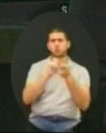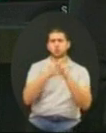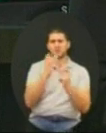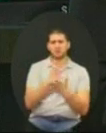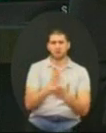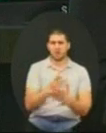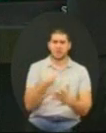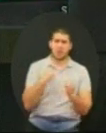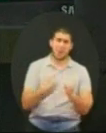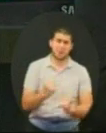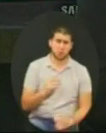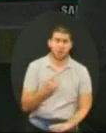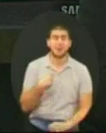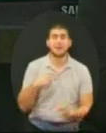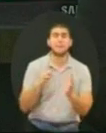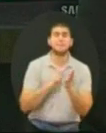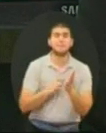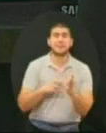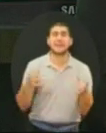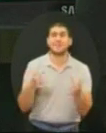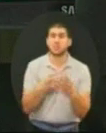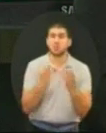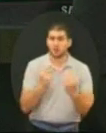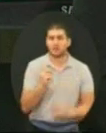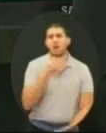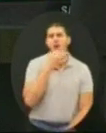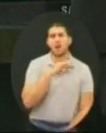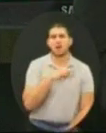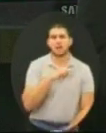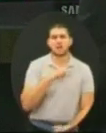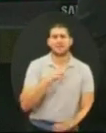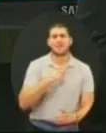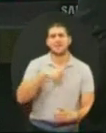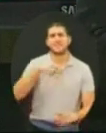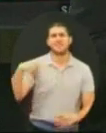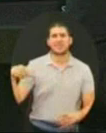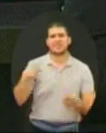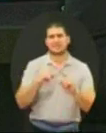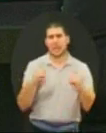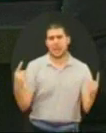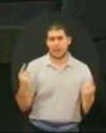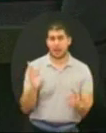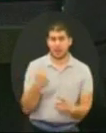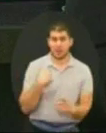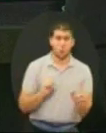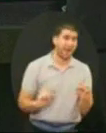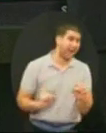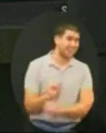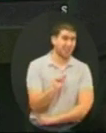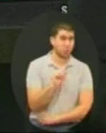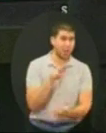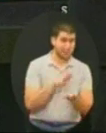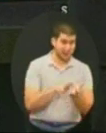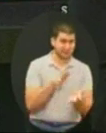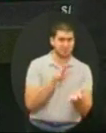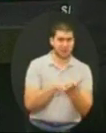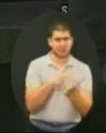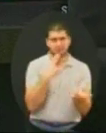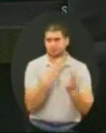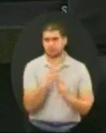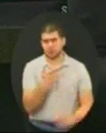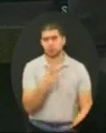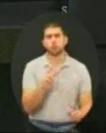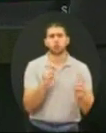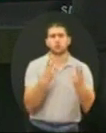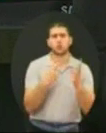כן, כן. אני לא בטוח. מיסוי חברתי הוא טוב, אבל עדיף שהוא יהיה דיפרנציאלי. אבל על מה שאנחנו עתרנו לבגץ, ולמה שבגץ התייחס, זה עוד